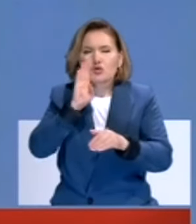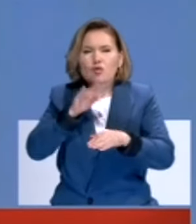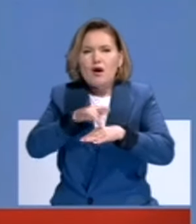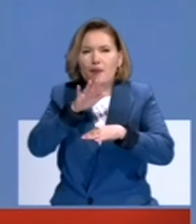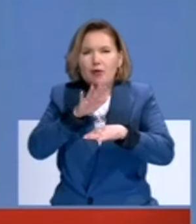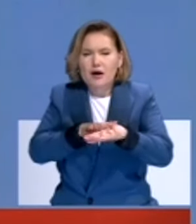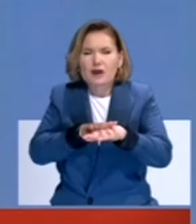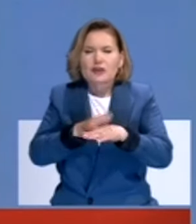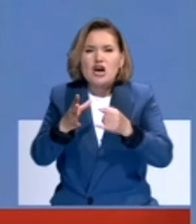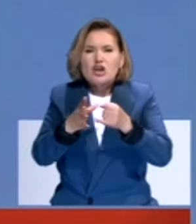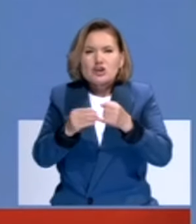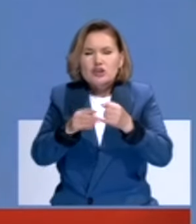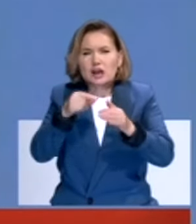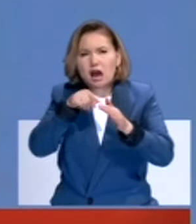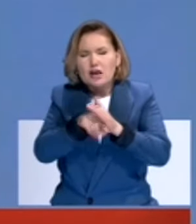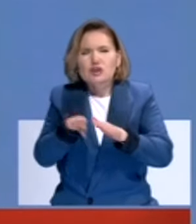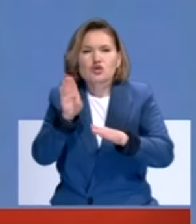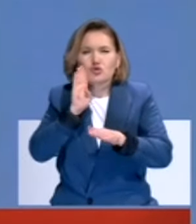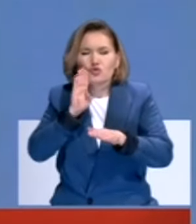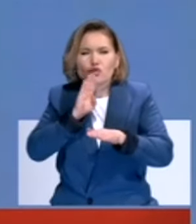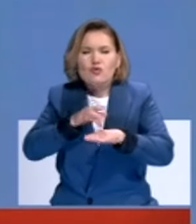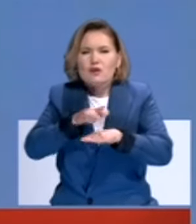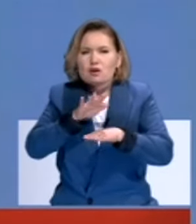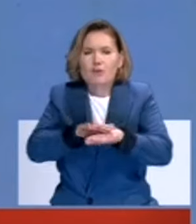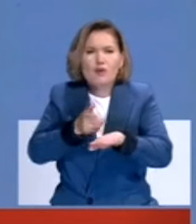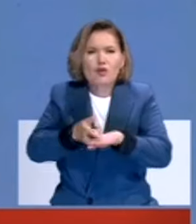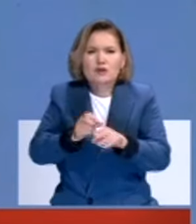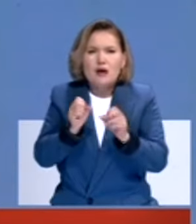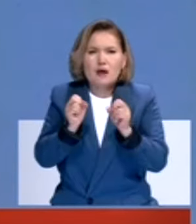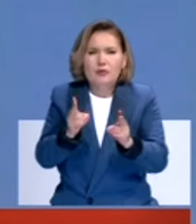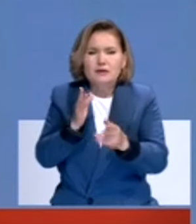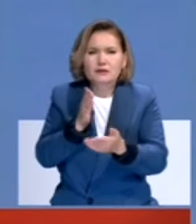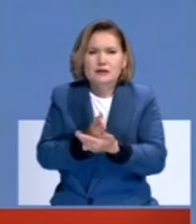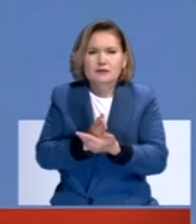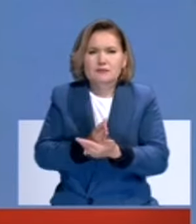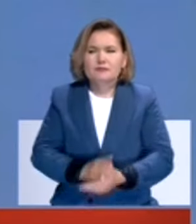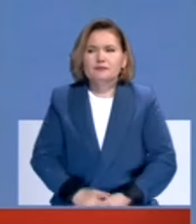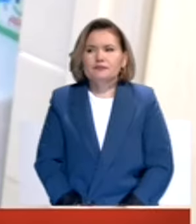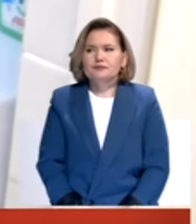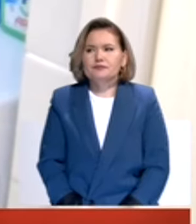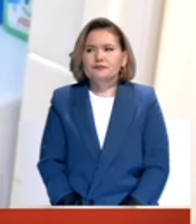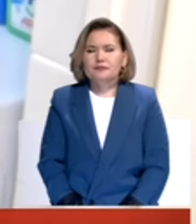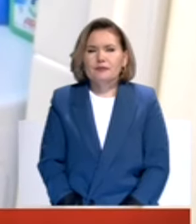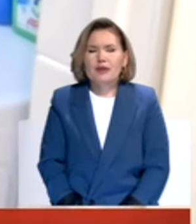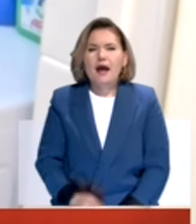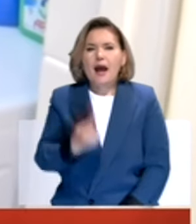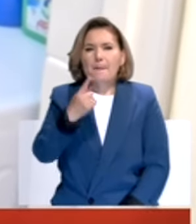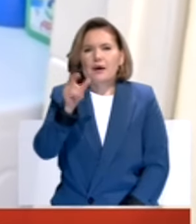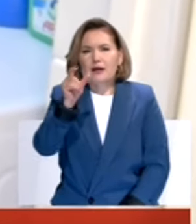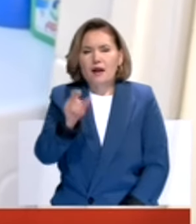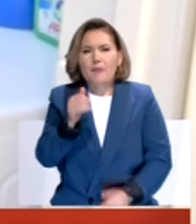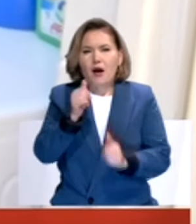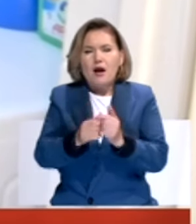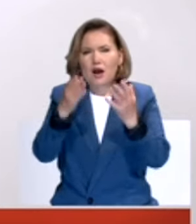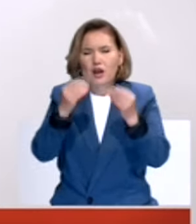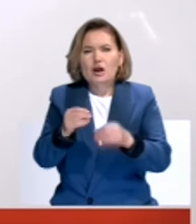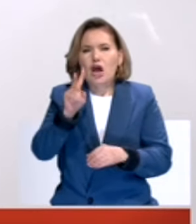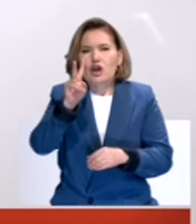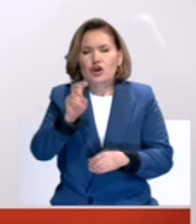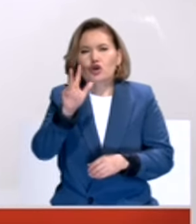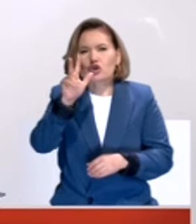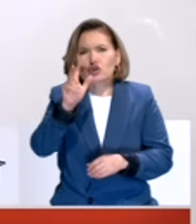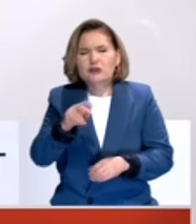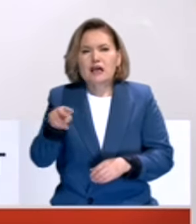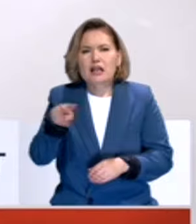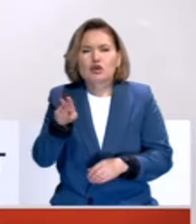жетпей, жерасты суларын пайдалануымыз мүмкін деген болжам бар. Бір адам күніне шамамен 200-300 литр